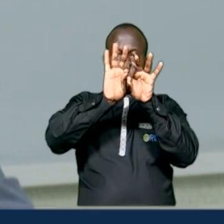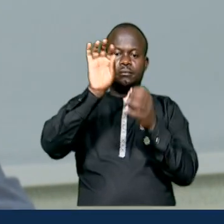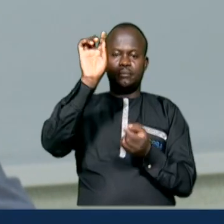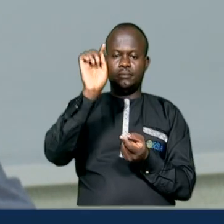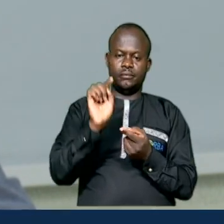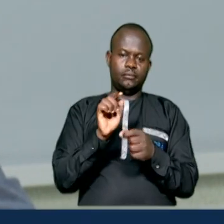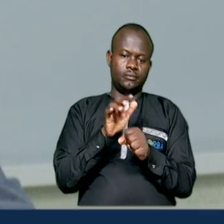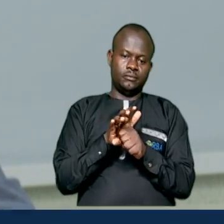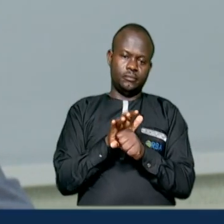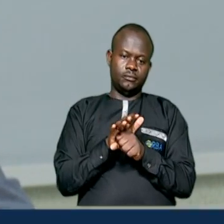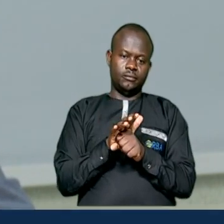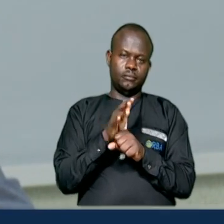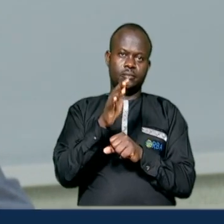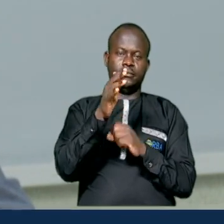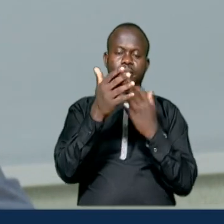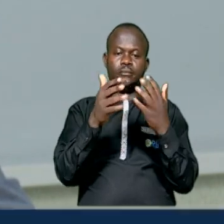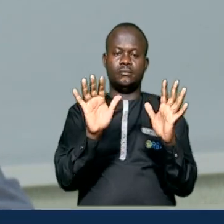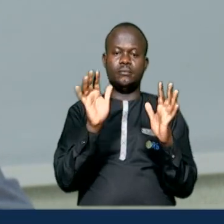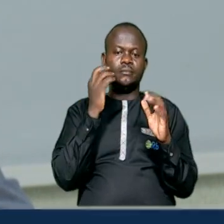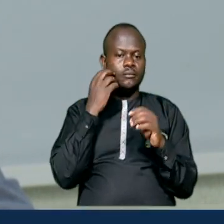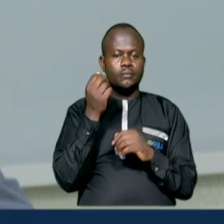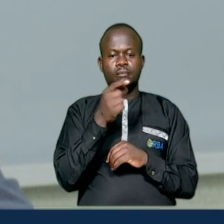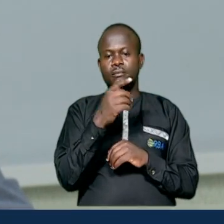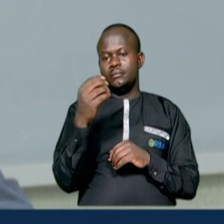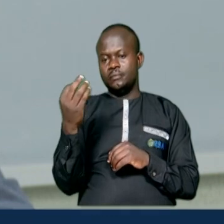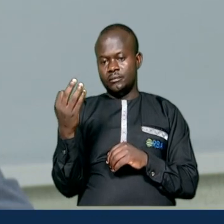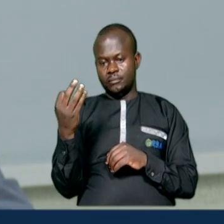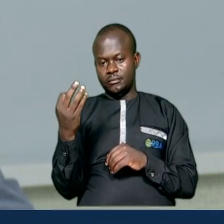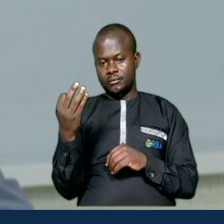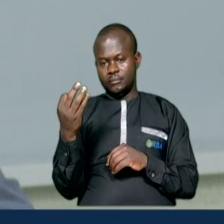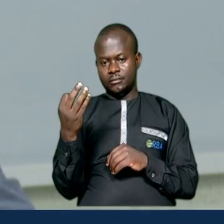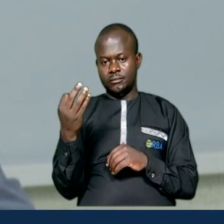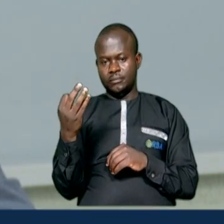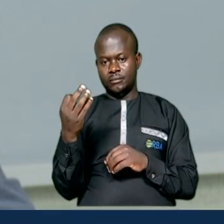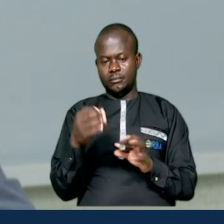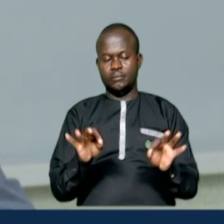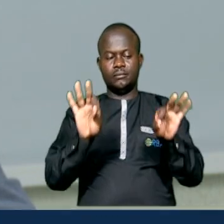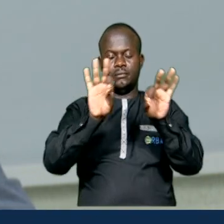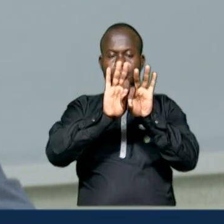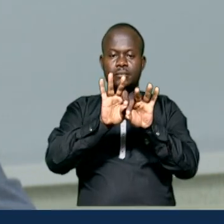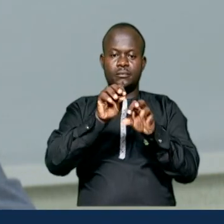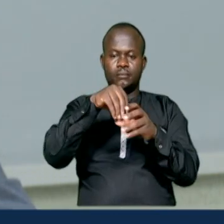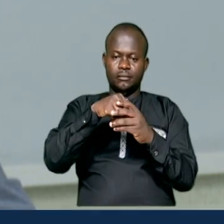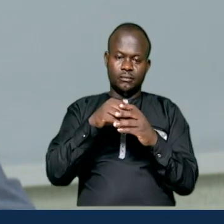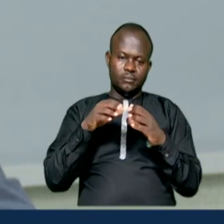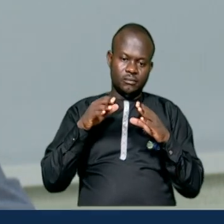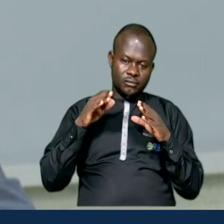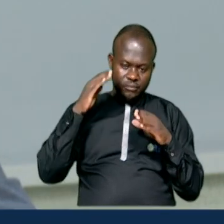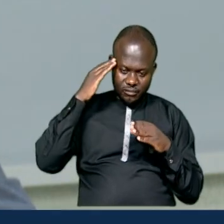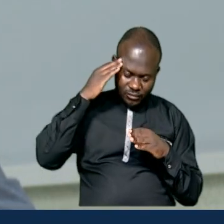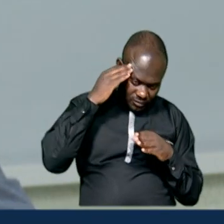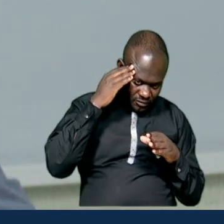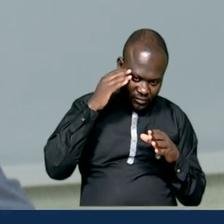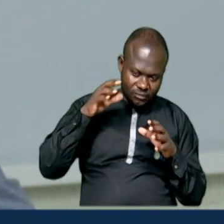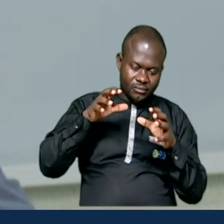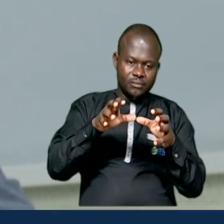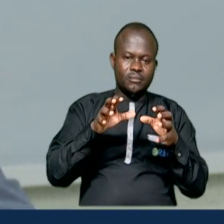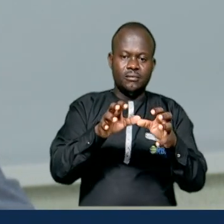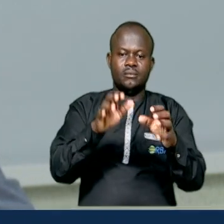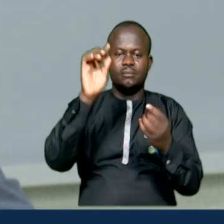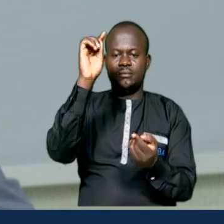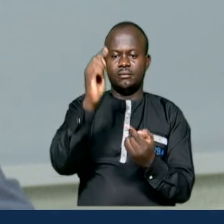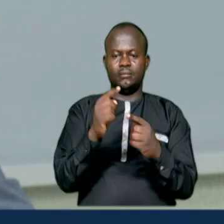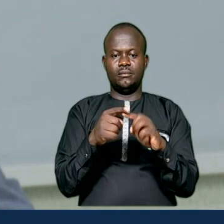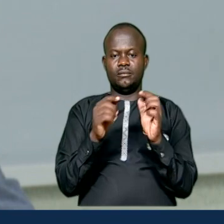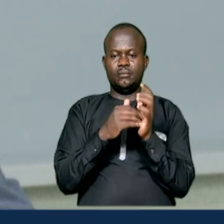igabanuka hashize amezi 3 ibiciro birimo pressure irimo kumanuka